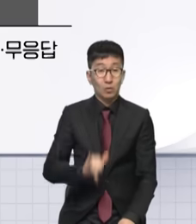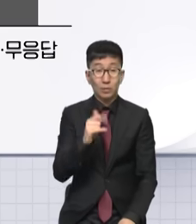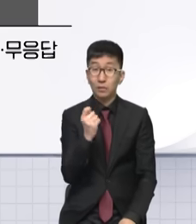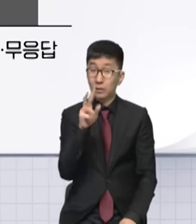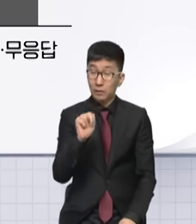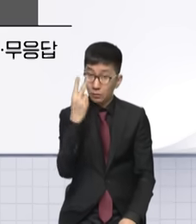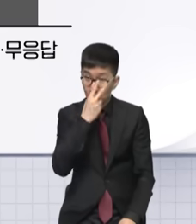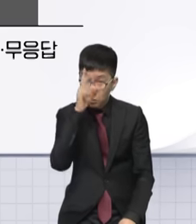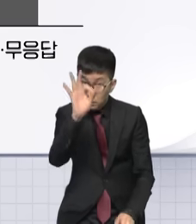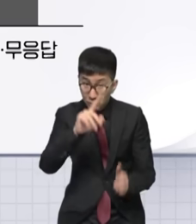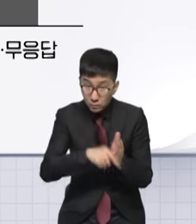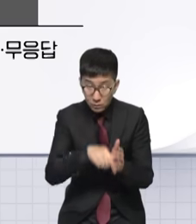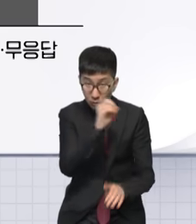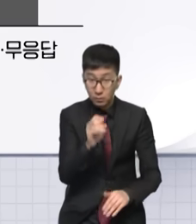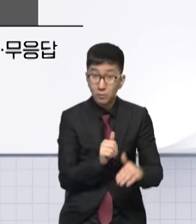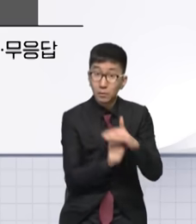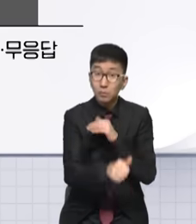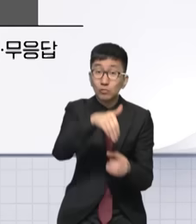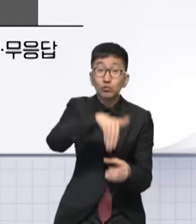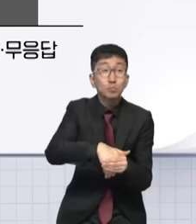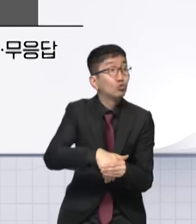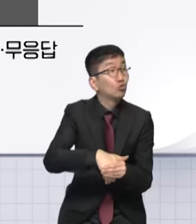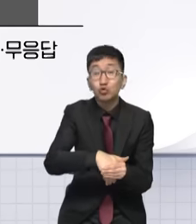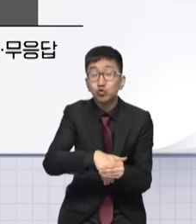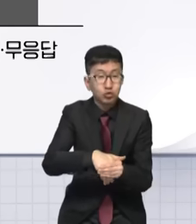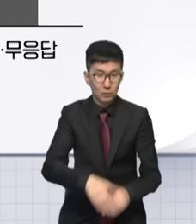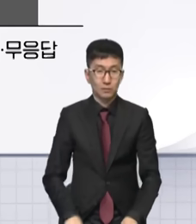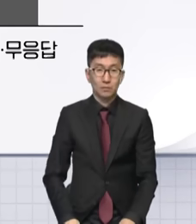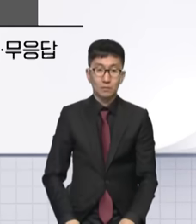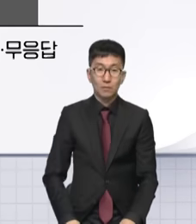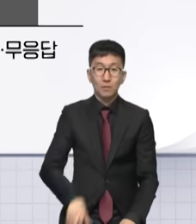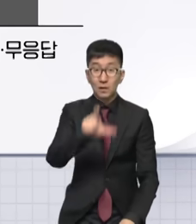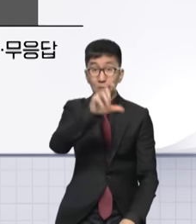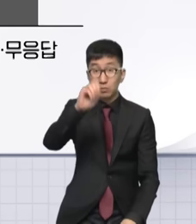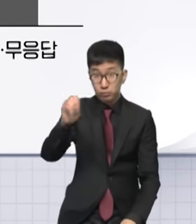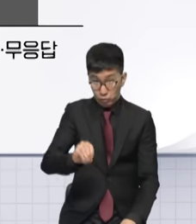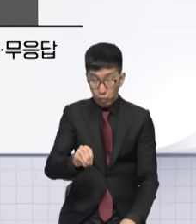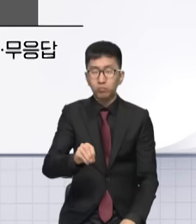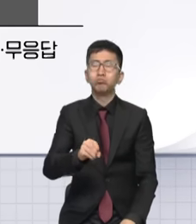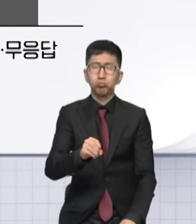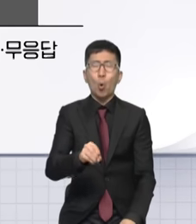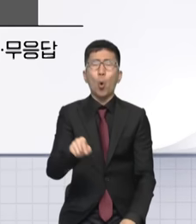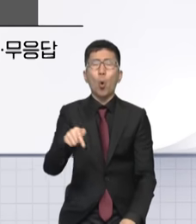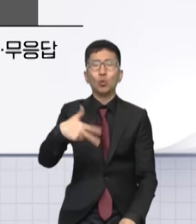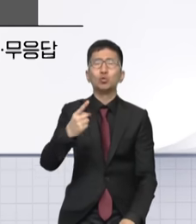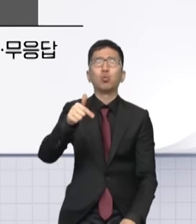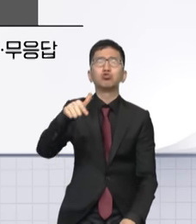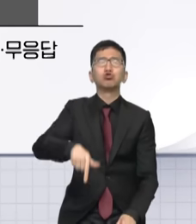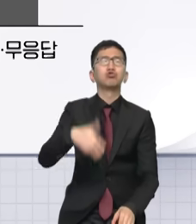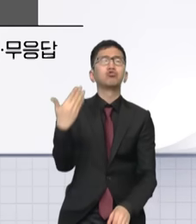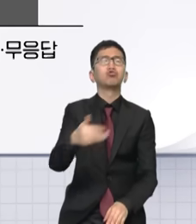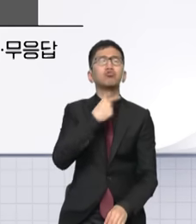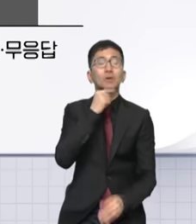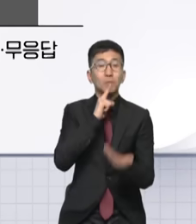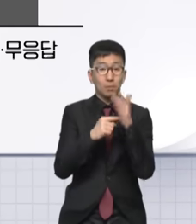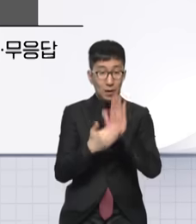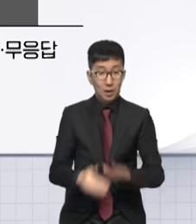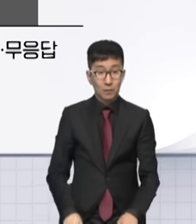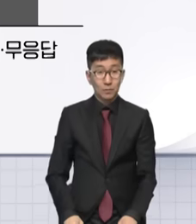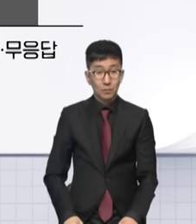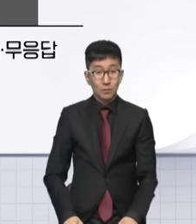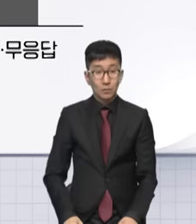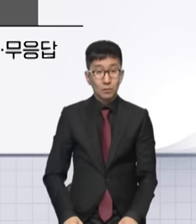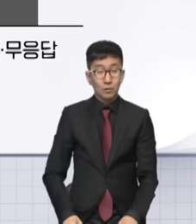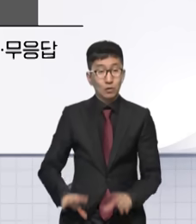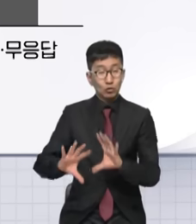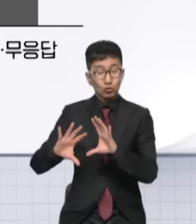투표를 어느 정당에 할지 묻는 질문에 응답자 15%의 선택을 받았습니다. 국민의미래 30%, 민주당